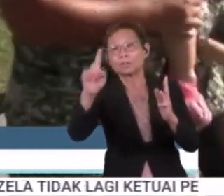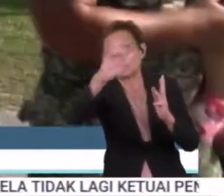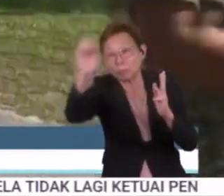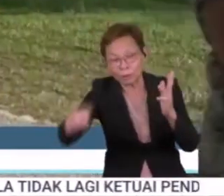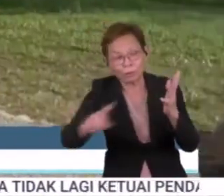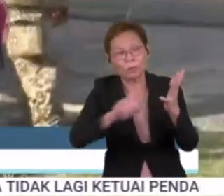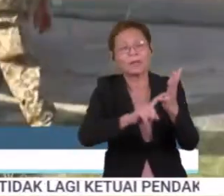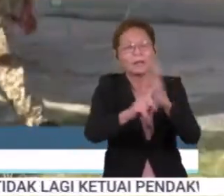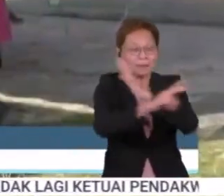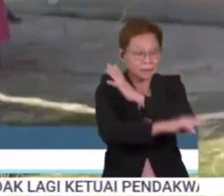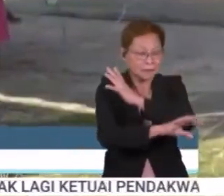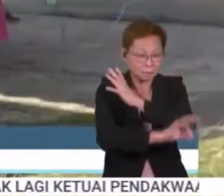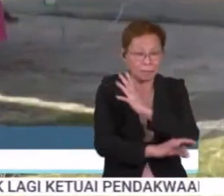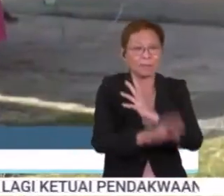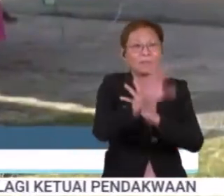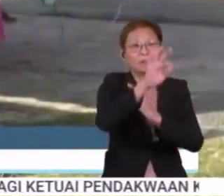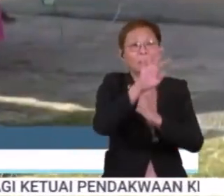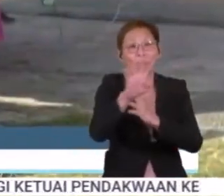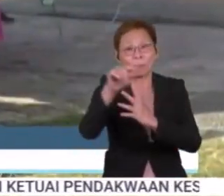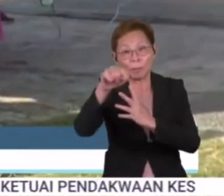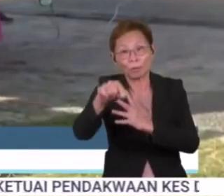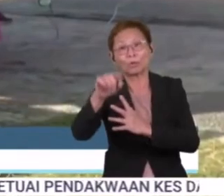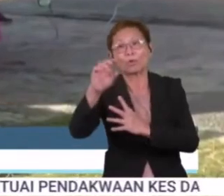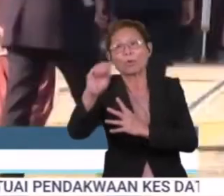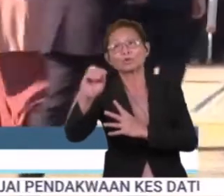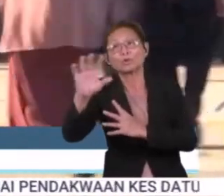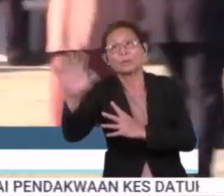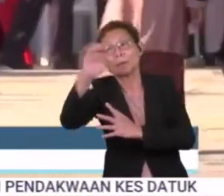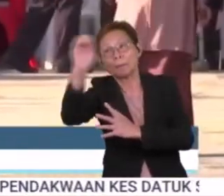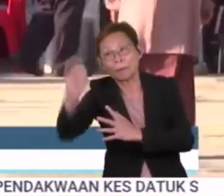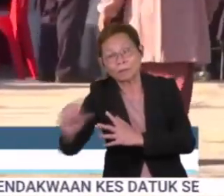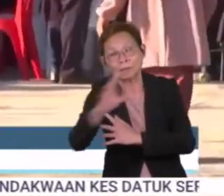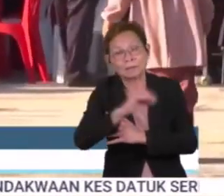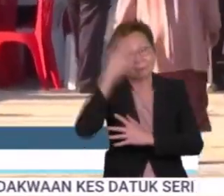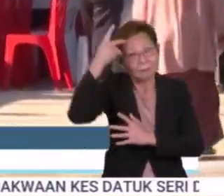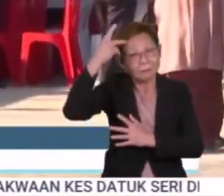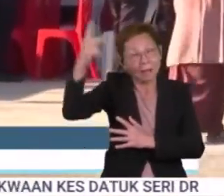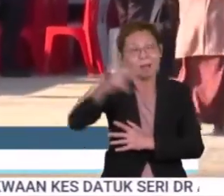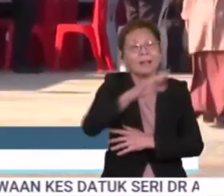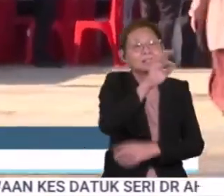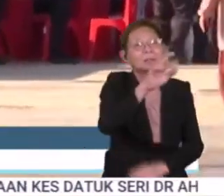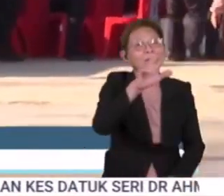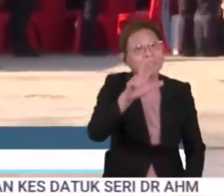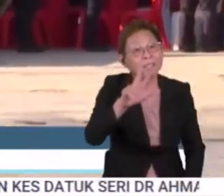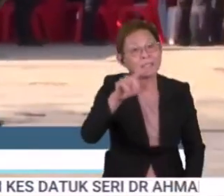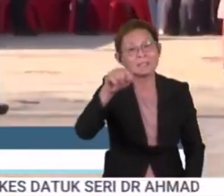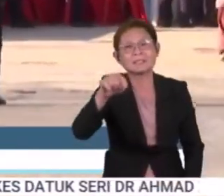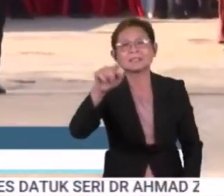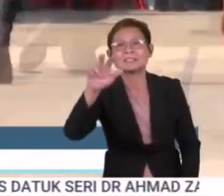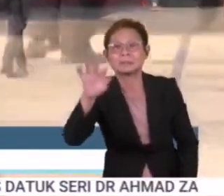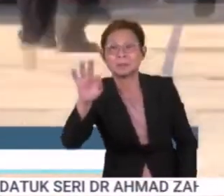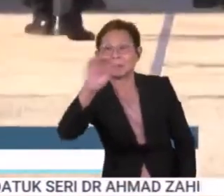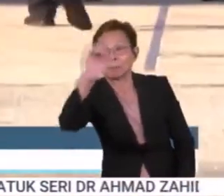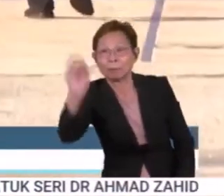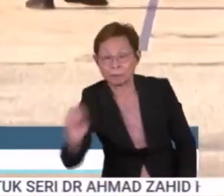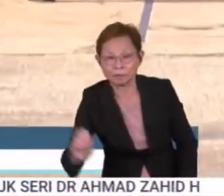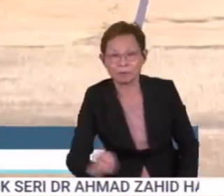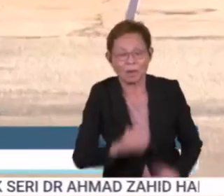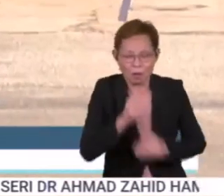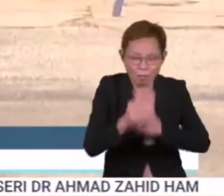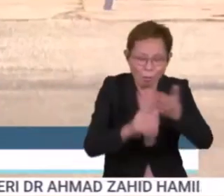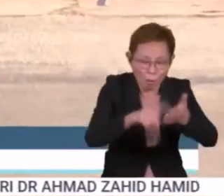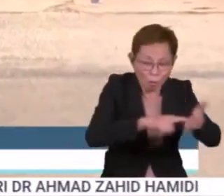95.01% negeri 9ilan 94.05% dan Kelantan 93.9%